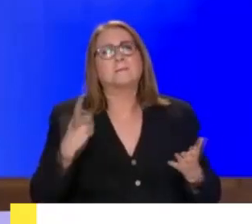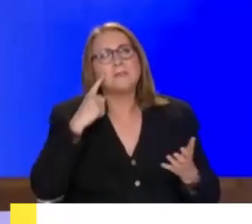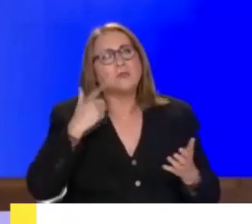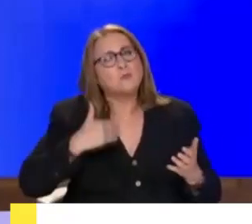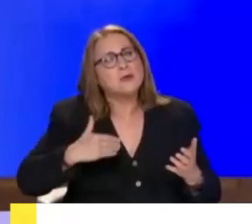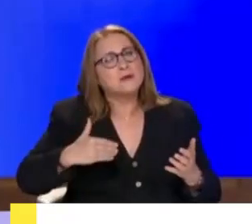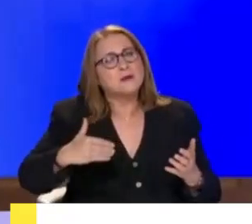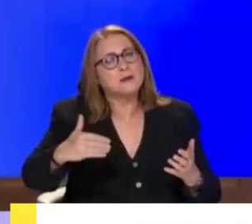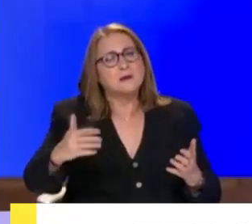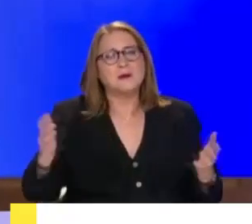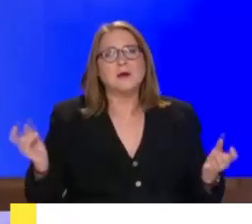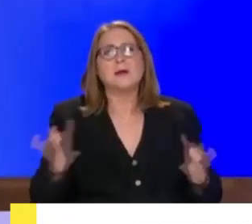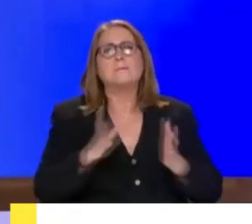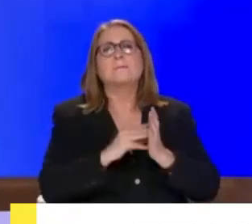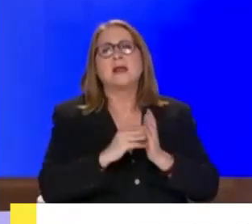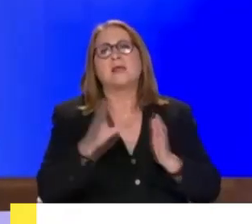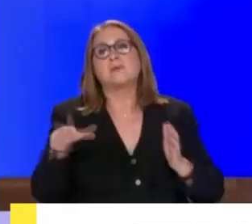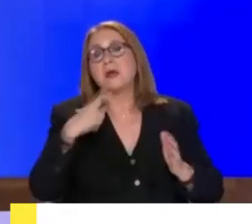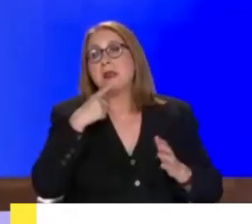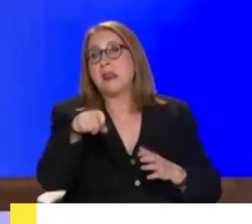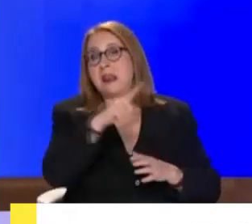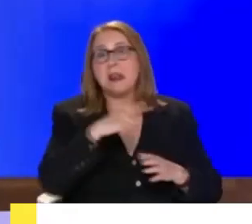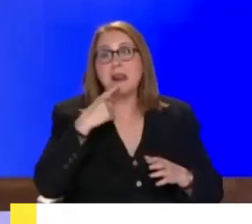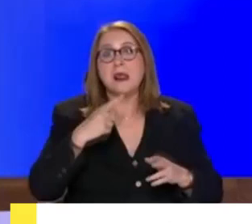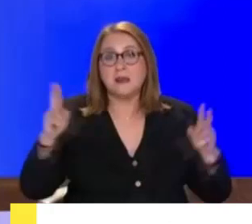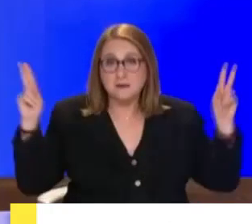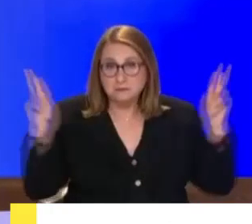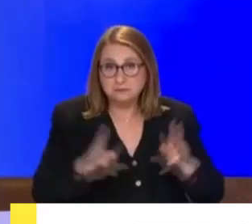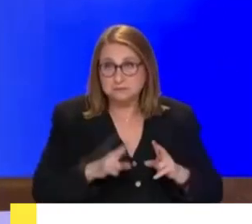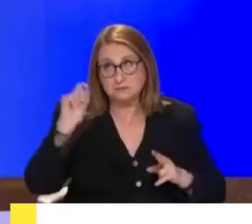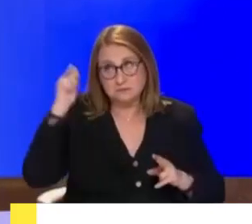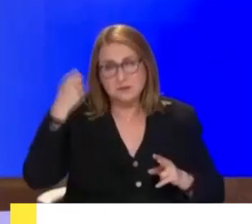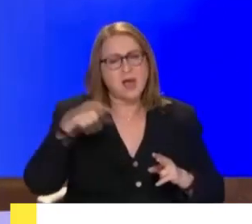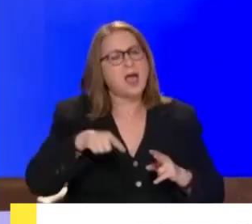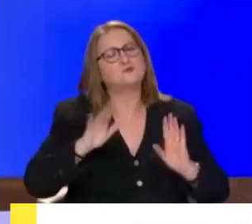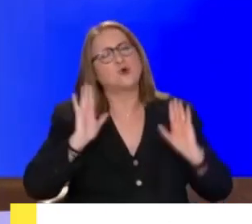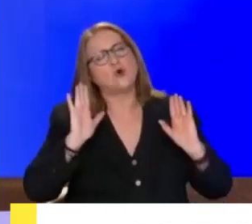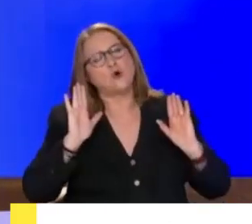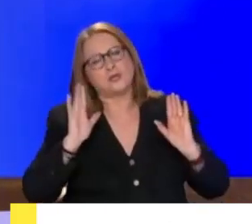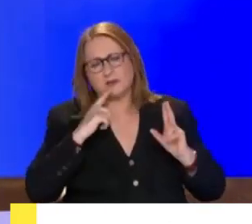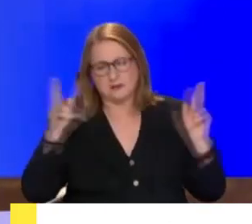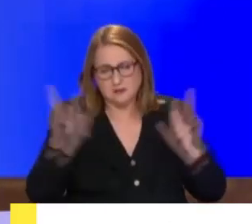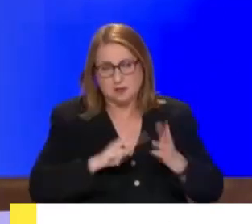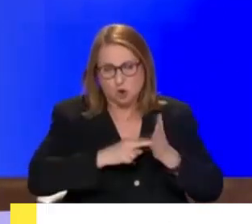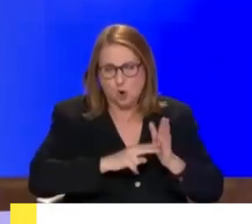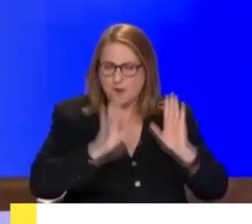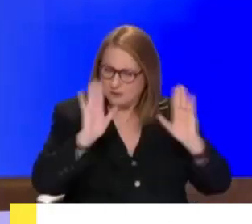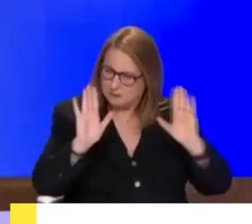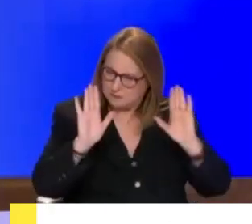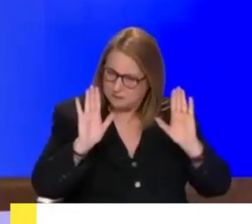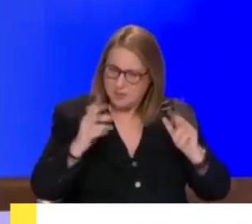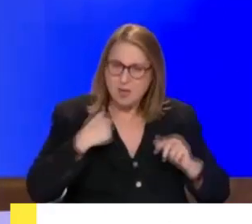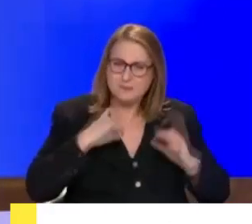ακραία σενάρια περιορισμού της ζήτησης ηλεκτρικής ενέργειας. Πρέπει να είμαστε έτοιμοι και για το χειρότερο